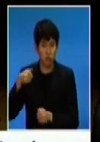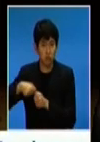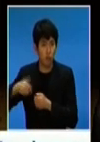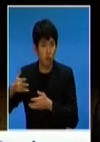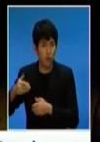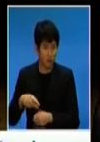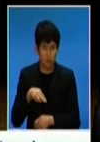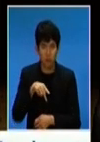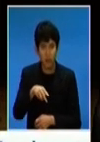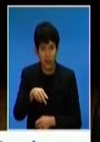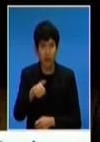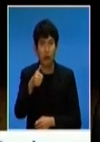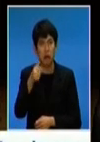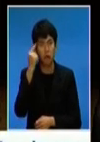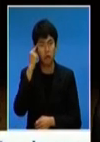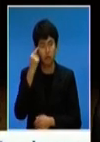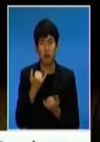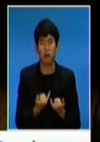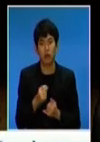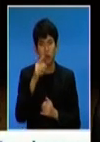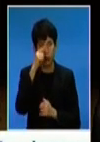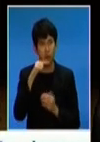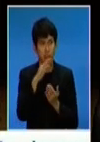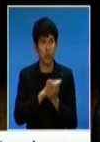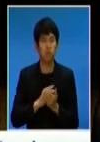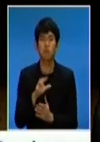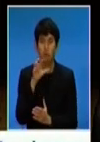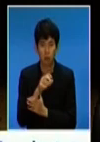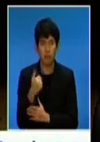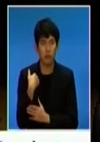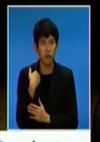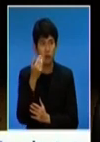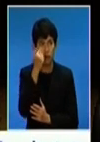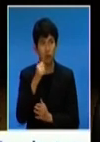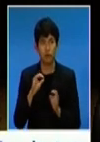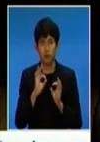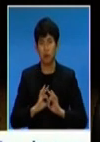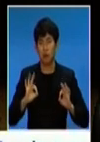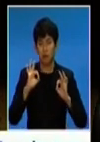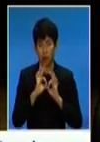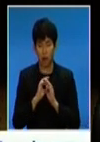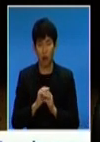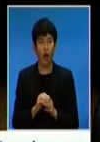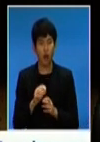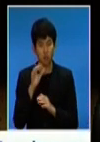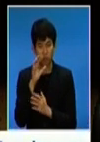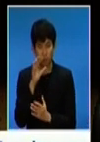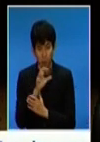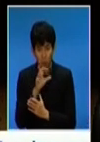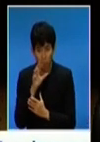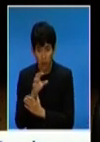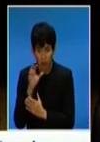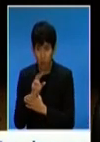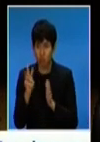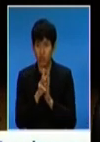บ้านเรายังต้องบังคับอยู่ครับสร้างวินัยประกอบกับการบังคับควบคู่กันไปฮะศาลจราจรเลย